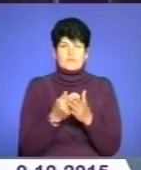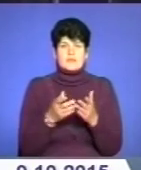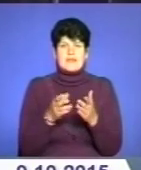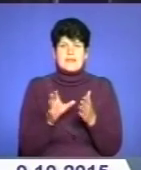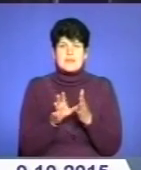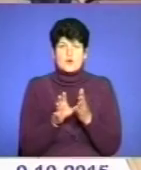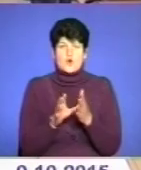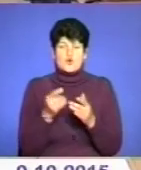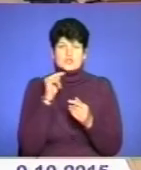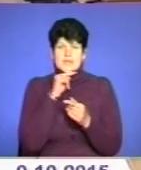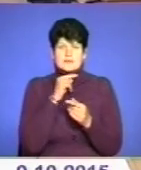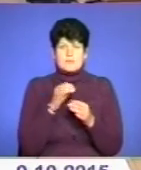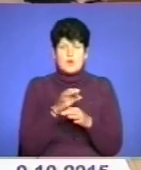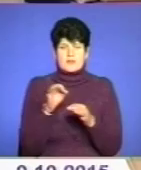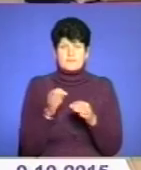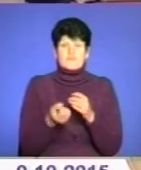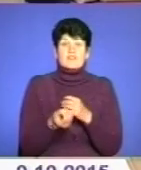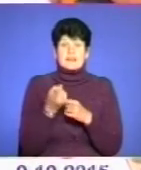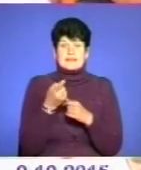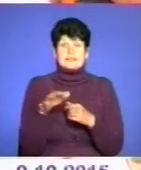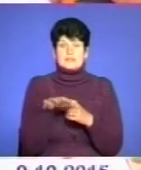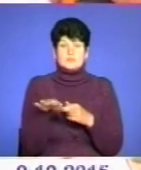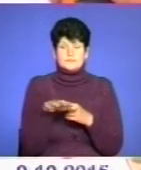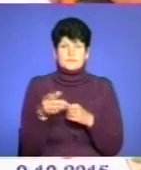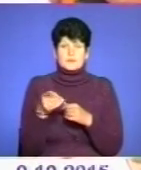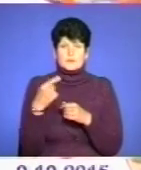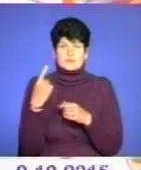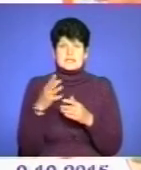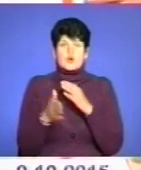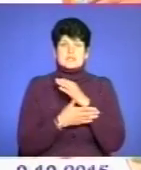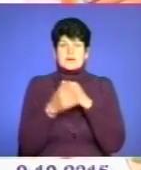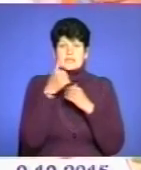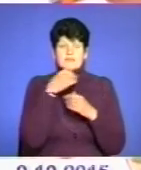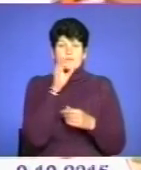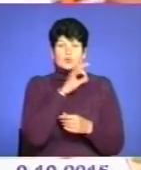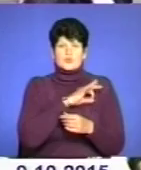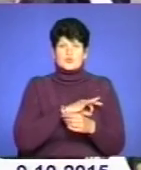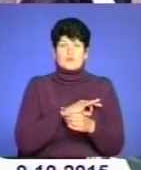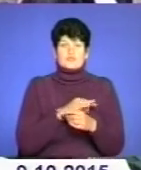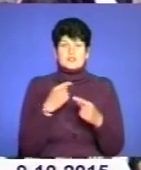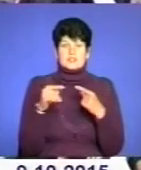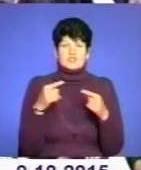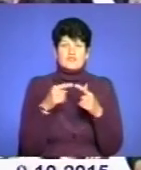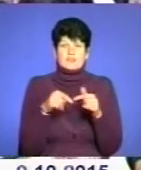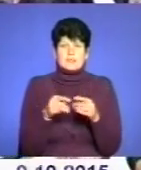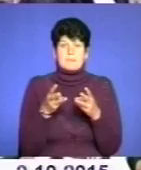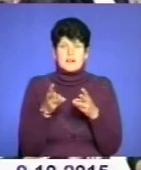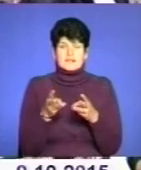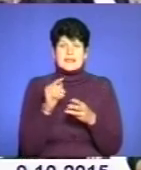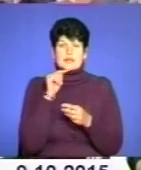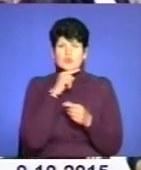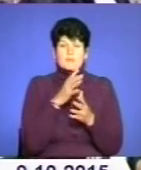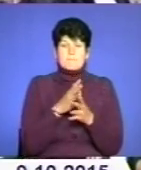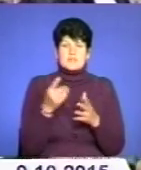проекти. Виявляється, на Тернопільщині лише за останній рік, використовуючи альтернативні види палива, зекономили